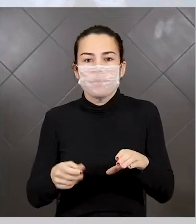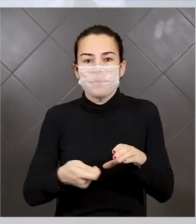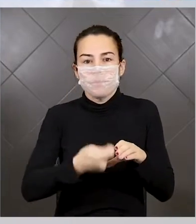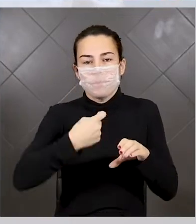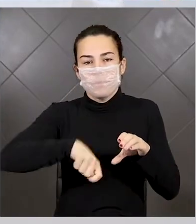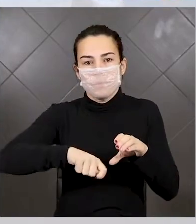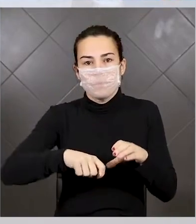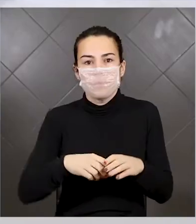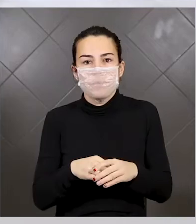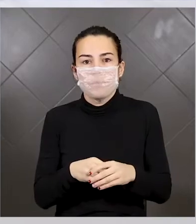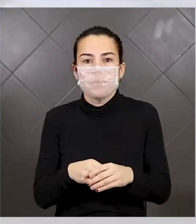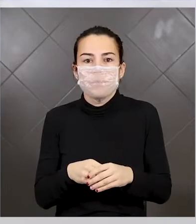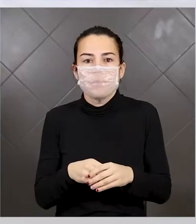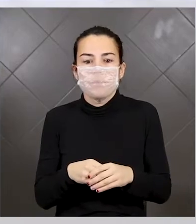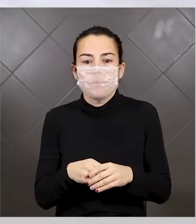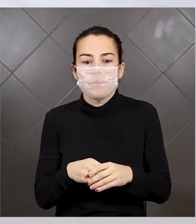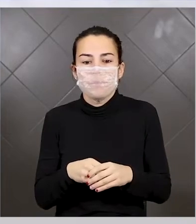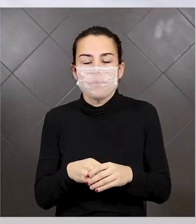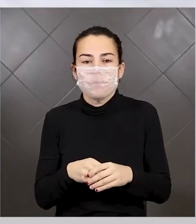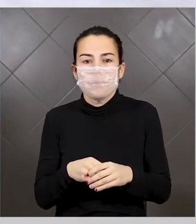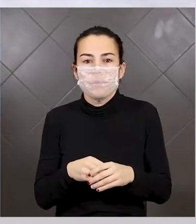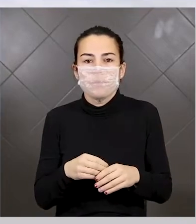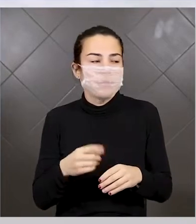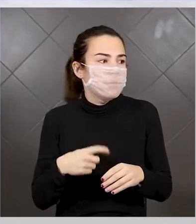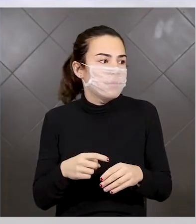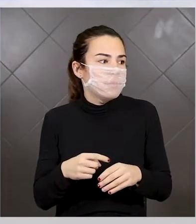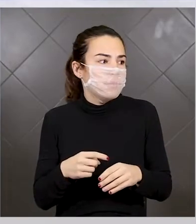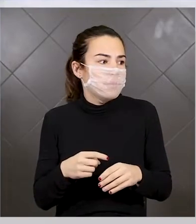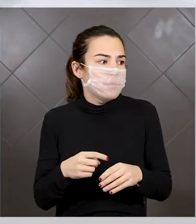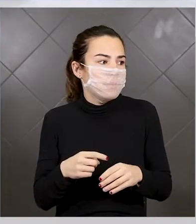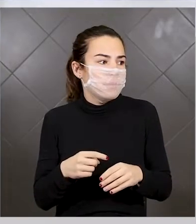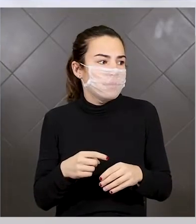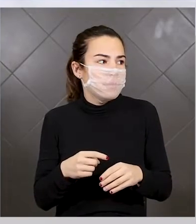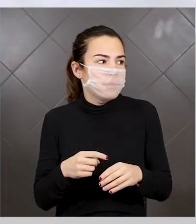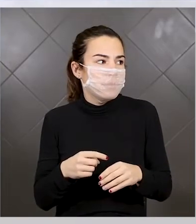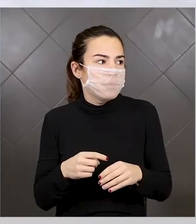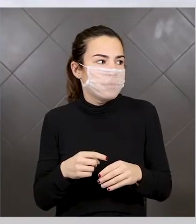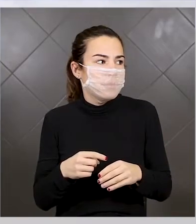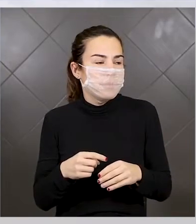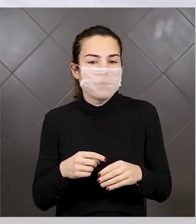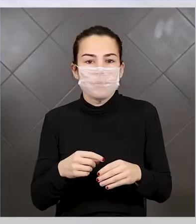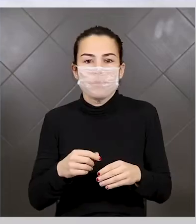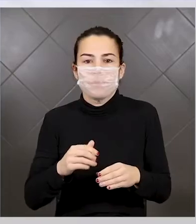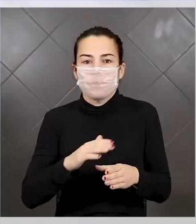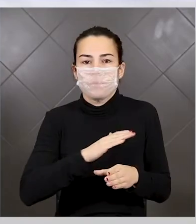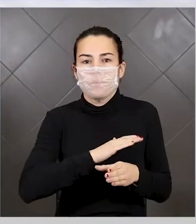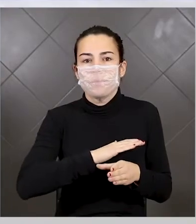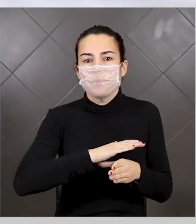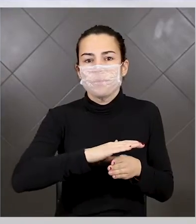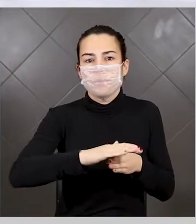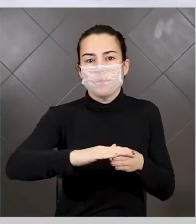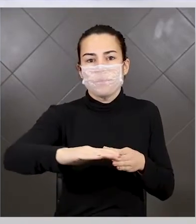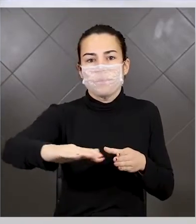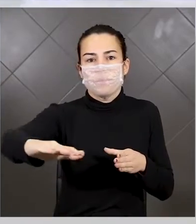calculada per fer una planxa de la llauna de 31 per 47.